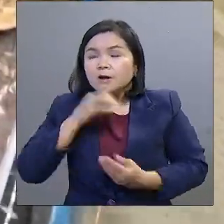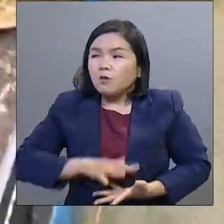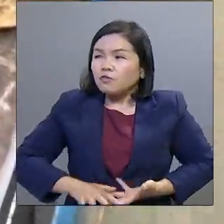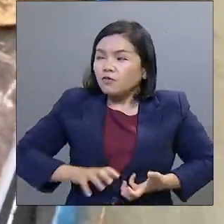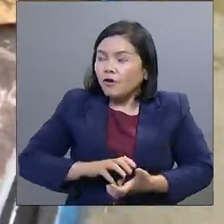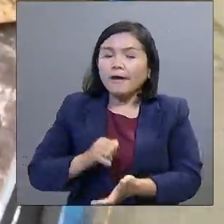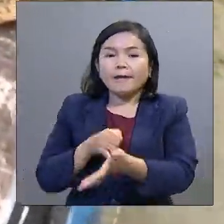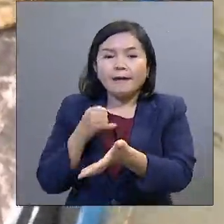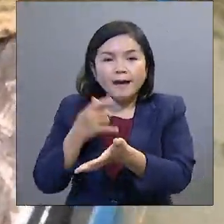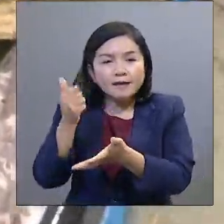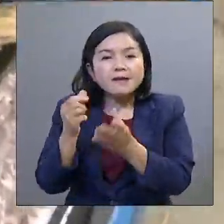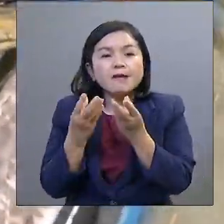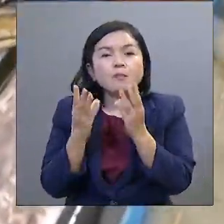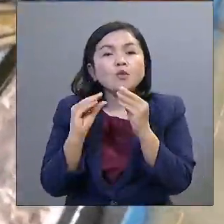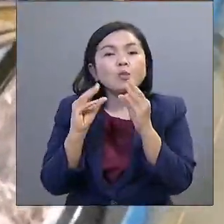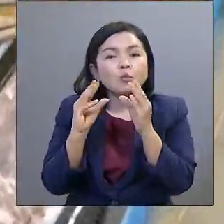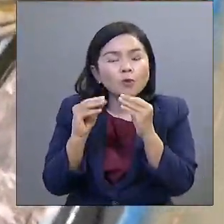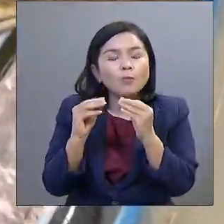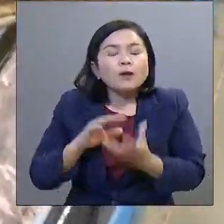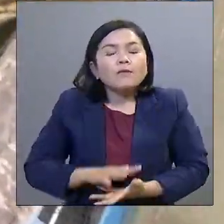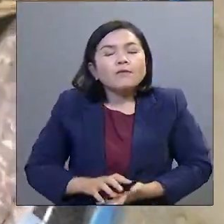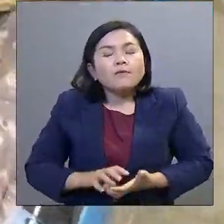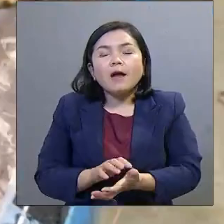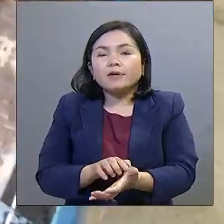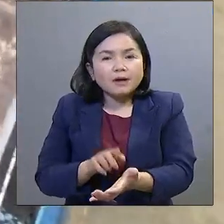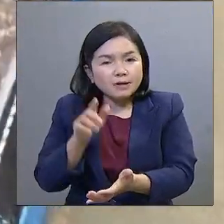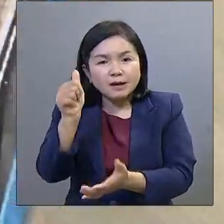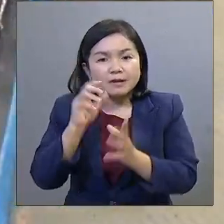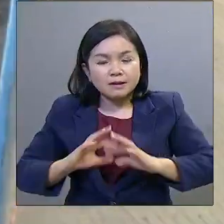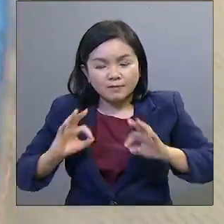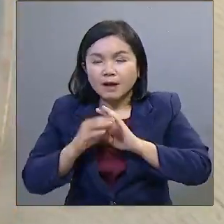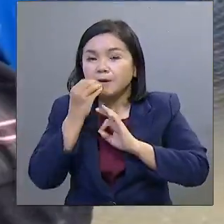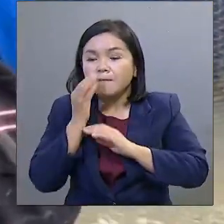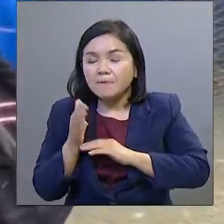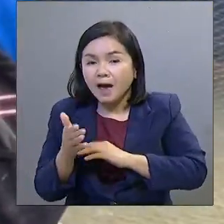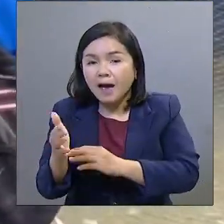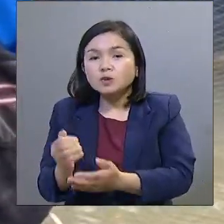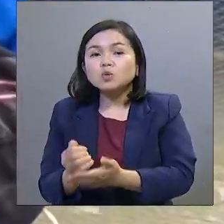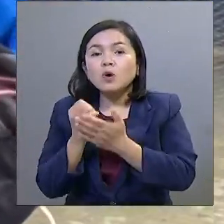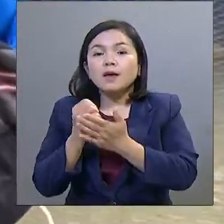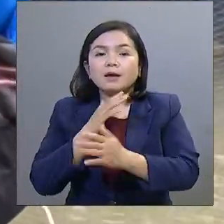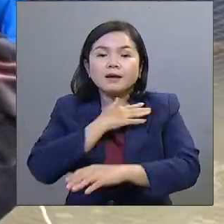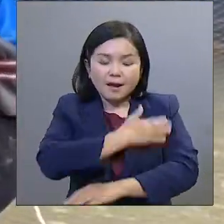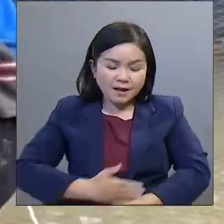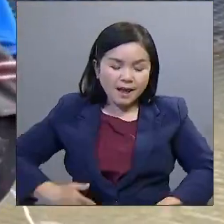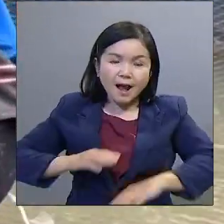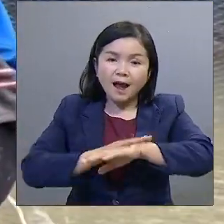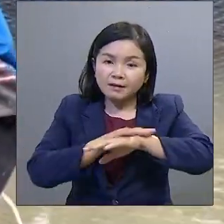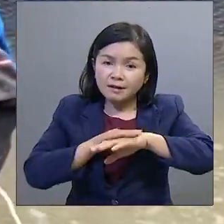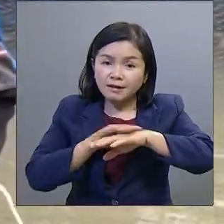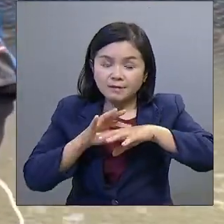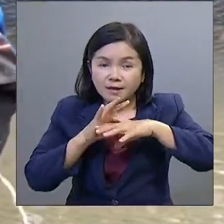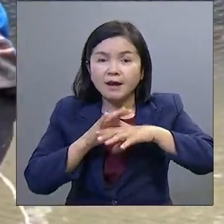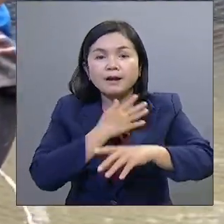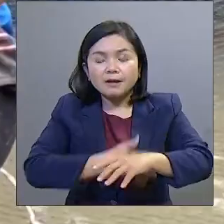ดอื่นๆนะคะก็ทำให้ระบบการย่อยอาหารเนี่ยไม่ต้องทำงานหนักที่สำคัญกินปลาแล้วช่วยซ่อมเสริมสร้างเนื้อเยื่อหรือว่าส่วนต่างๆที่สึกห